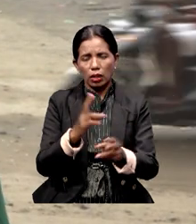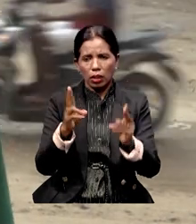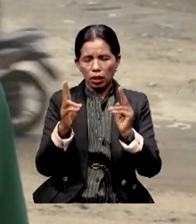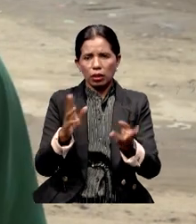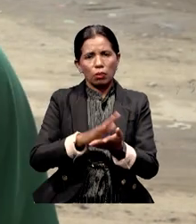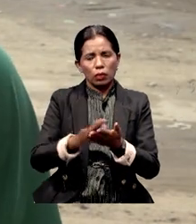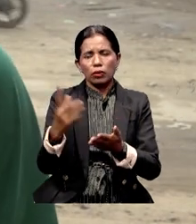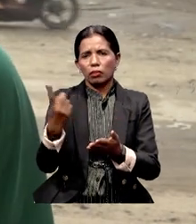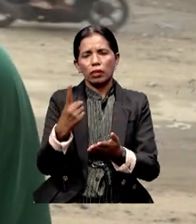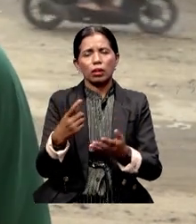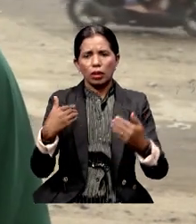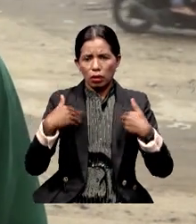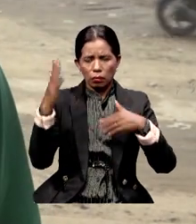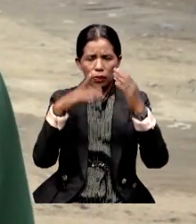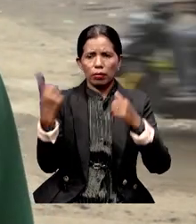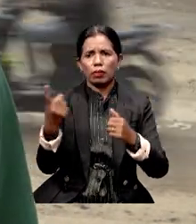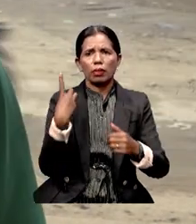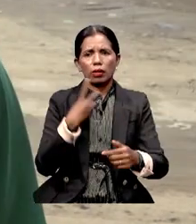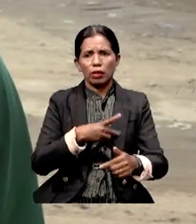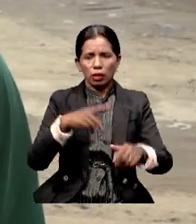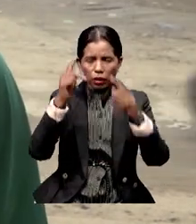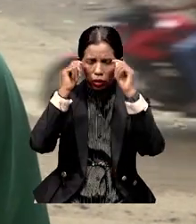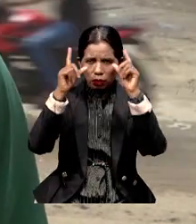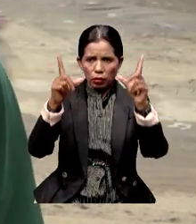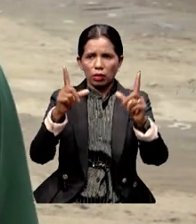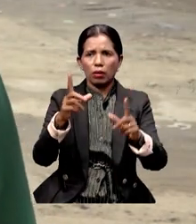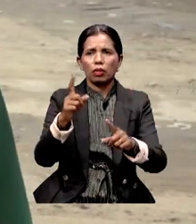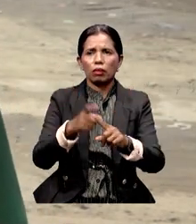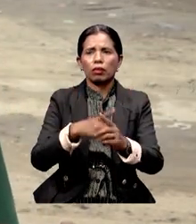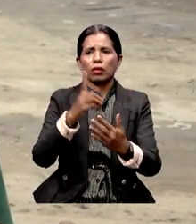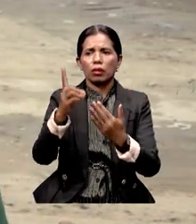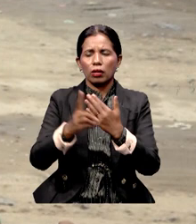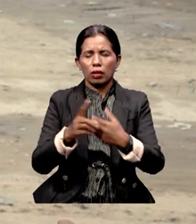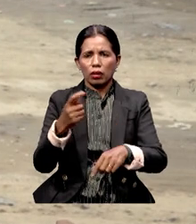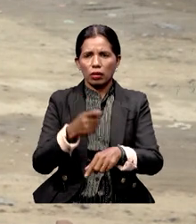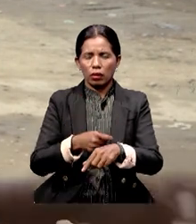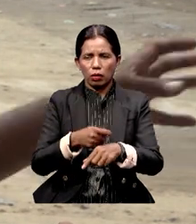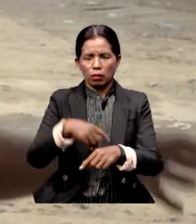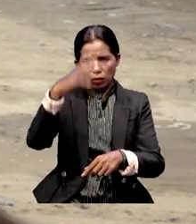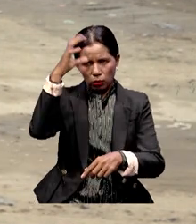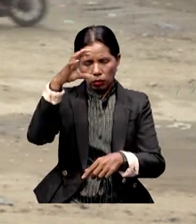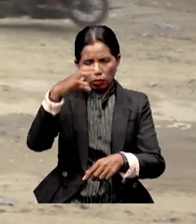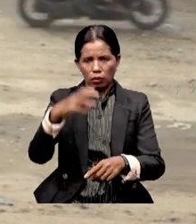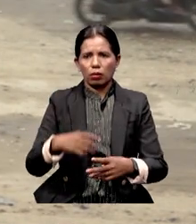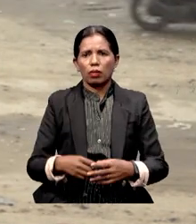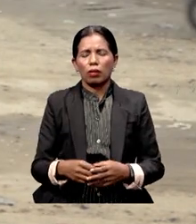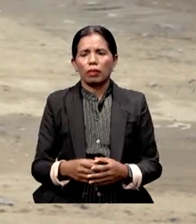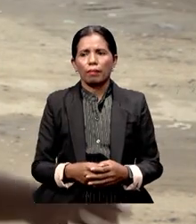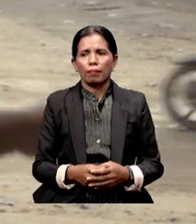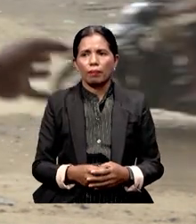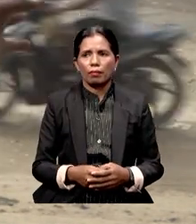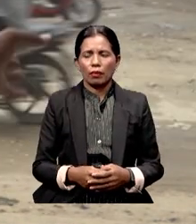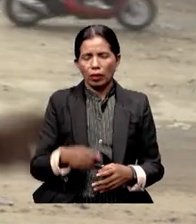fatin tamba agora itania timor Lili ya bulan Desember ini kan tempu nebe mat tempu udah nebe kayak grave tebes.